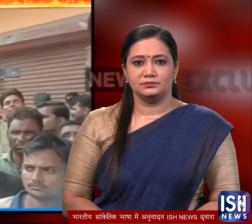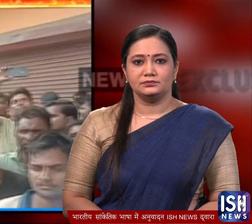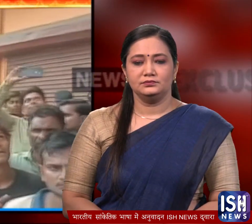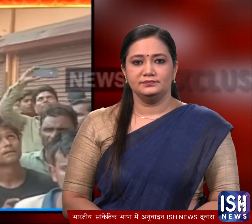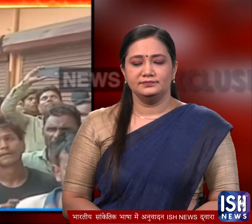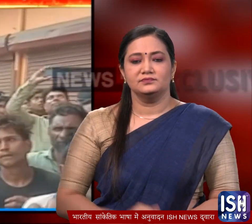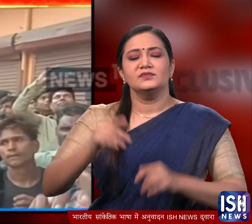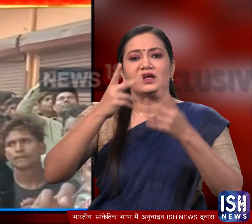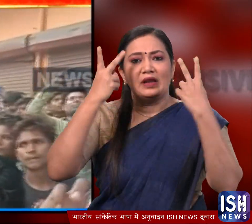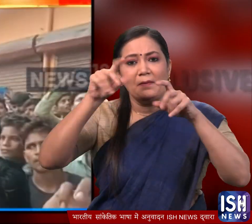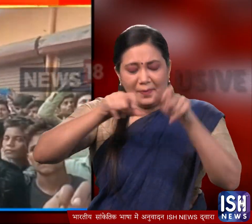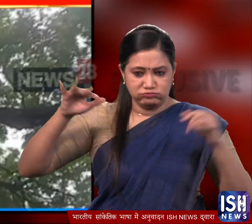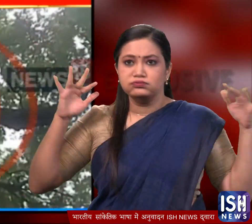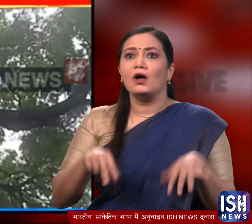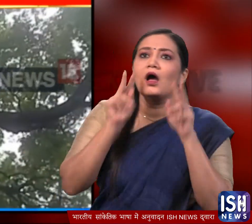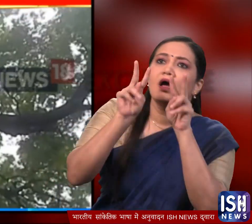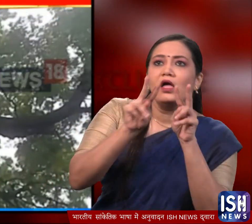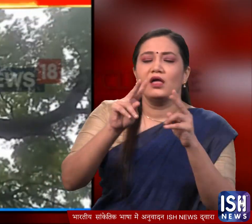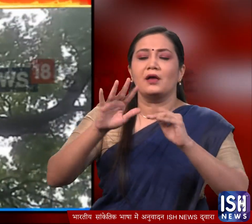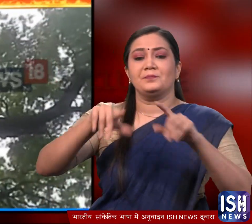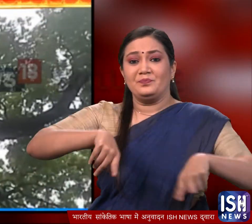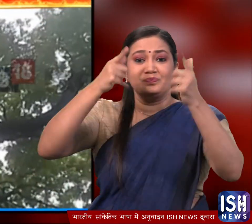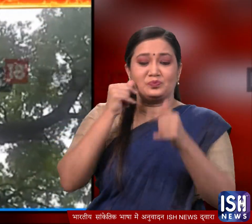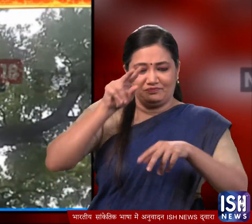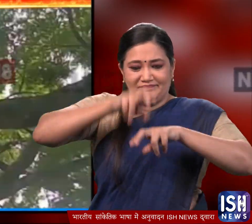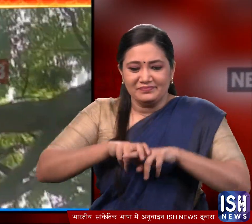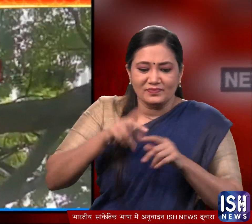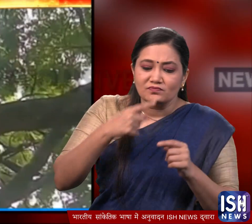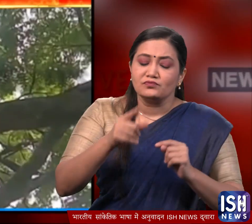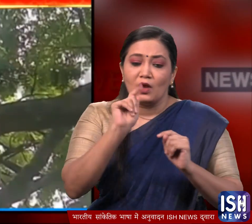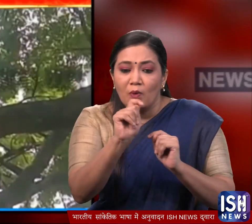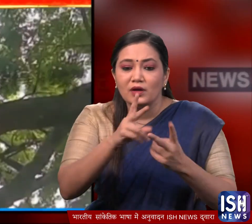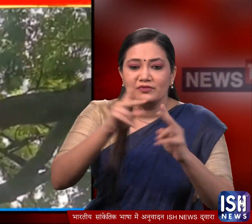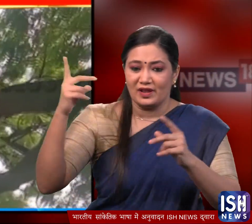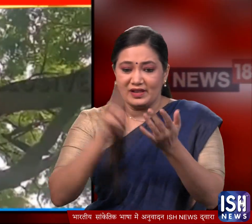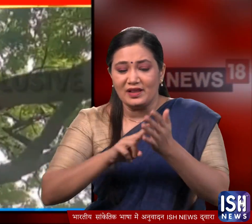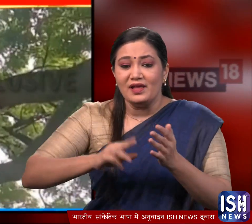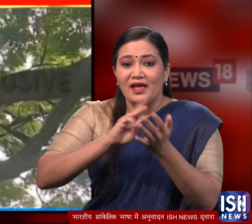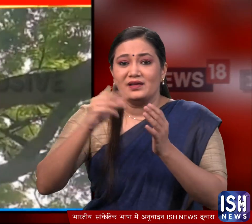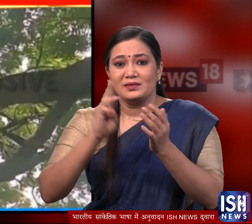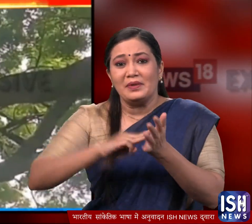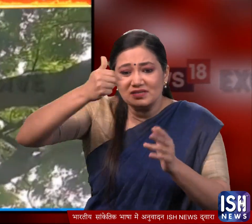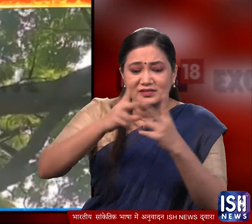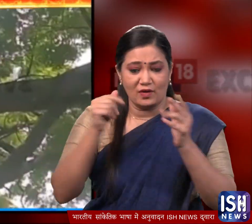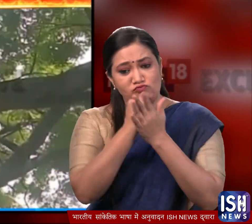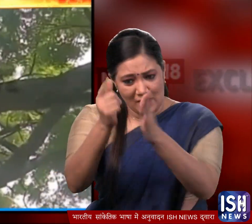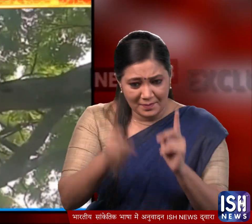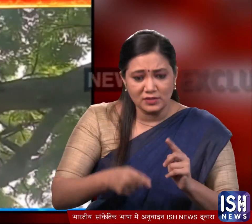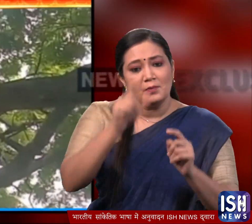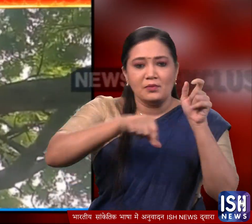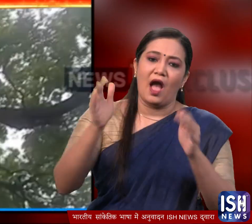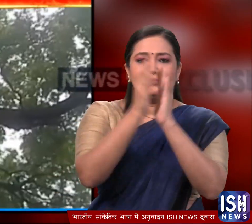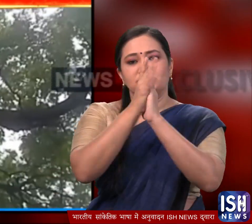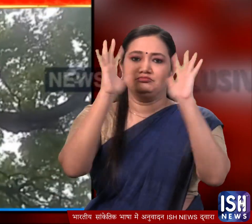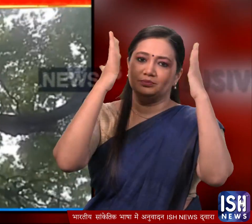इस हंगामे को देखकर वहां काफी भीड़ जुट गई। इसके बाद पेड़ पर चढ़े लड़के ने लोगों से काम करने वाले नेताओं की मदद करने की अपील की, जिस पर लोगों ने खूब